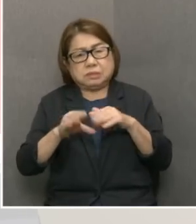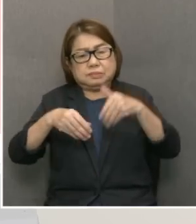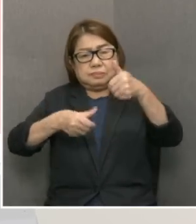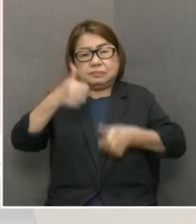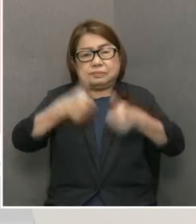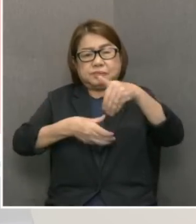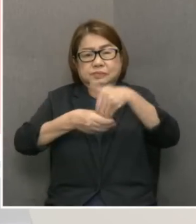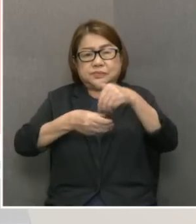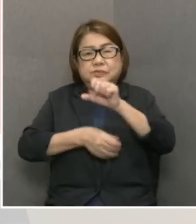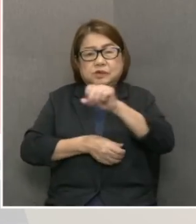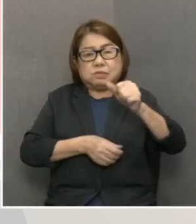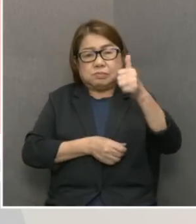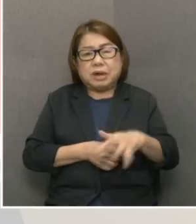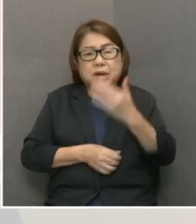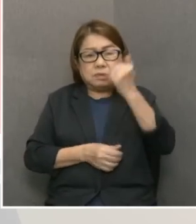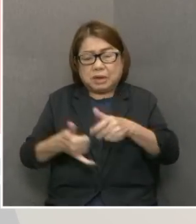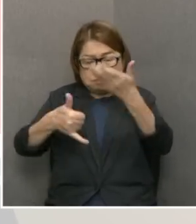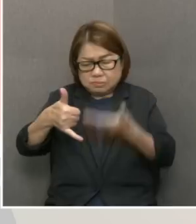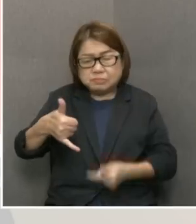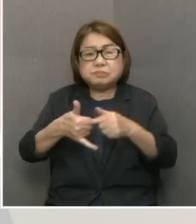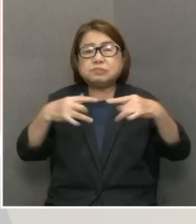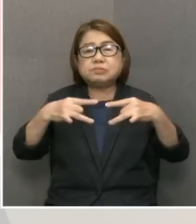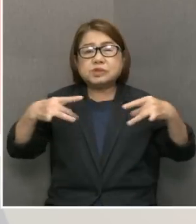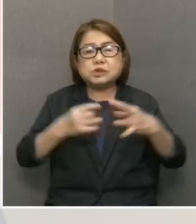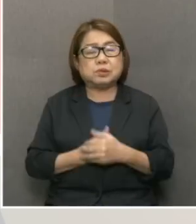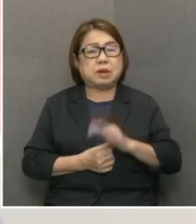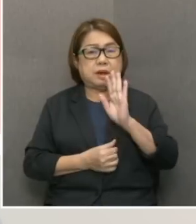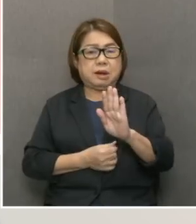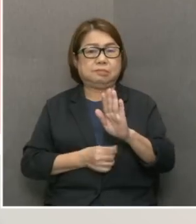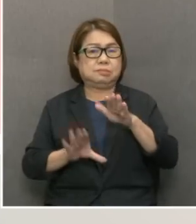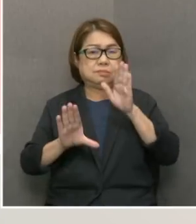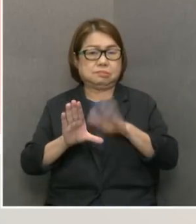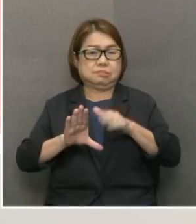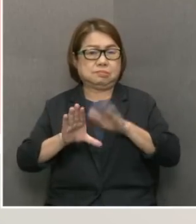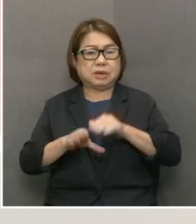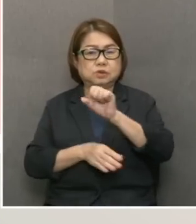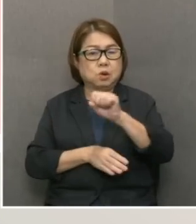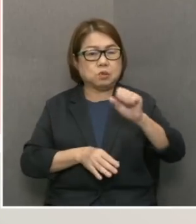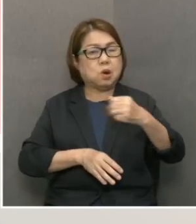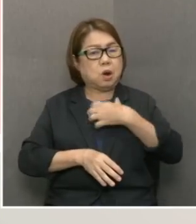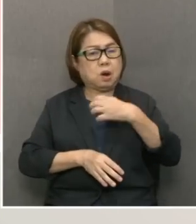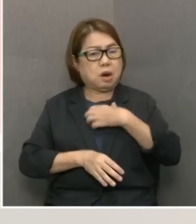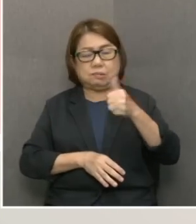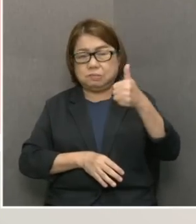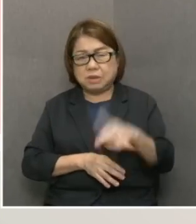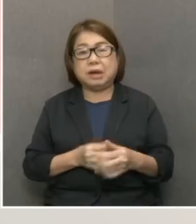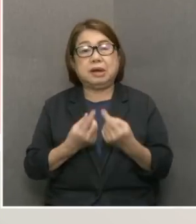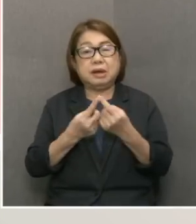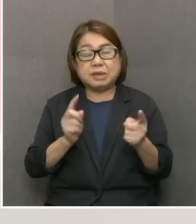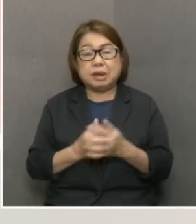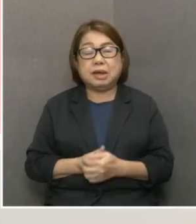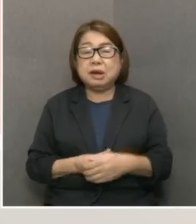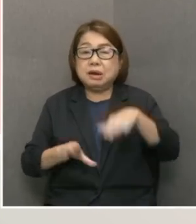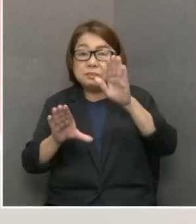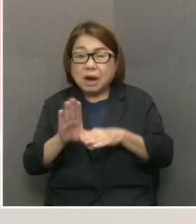ต้องห้ามมิให้ใช้สิทธิ์สมัครรับเลือกตั้งเป็นสมาชิกสภาผู้แทนราษฎรได้สมัครรับเลือกตั้งหรือ